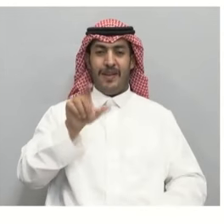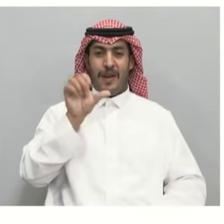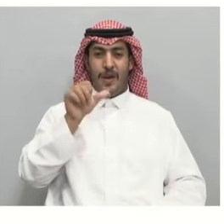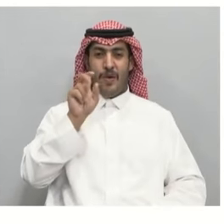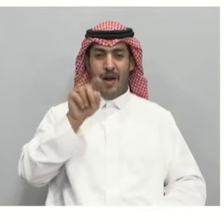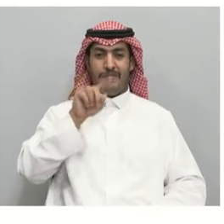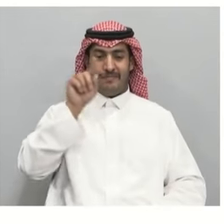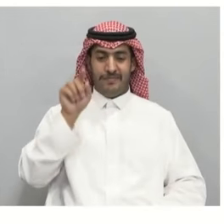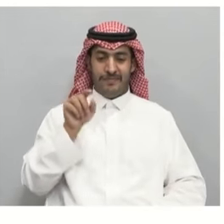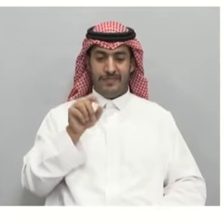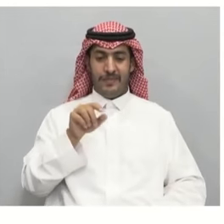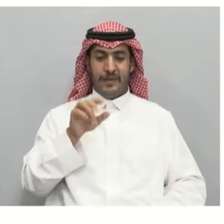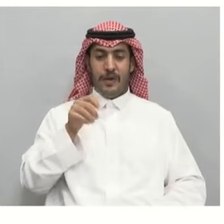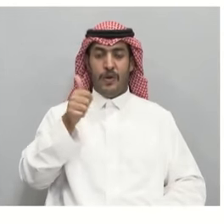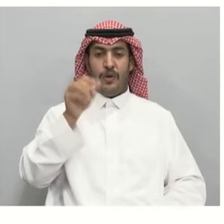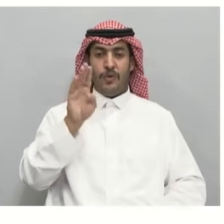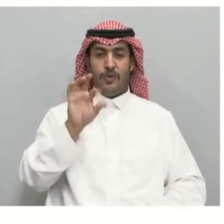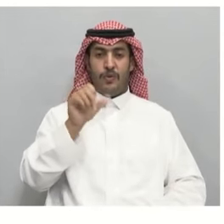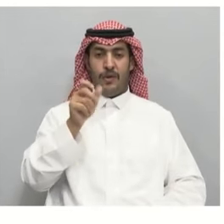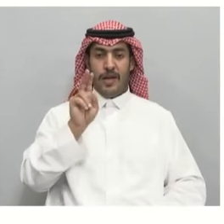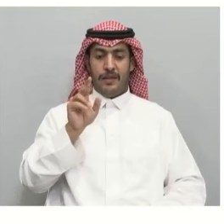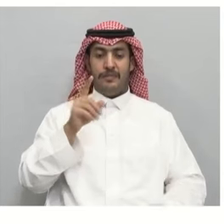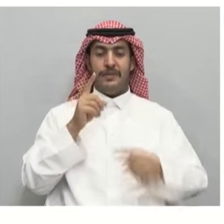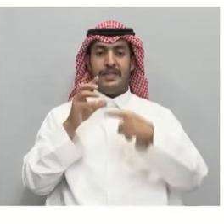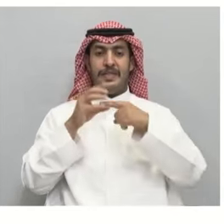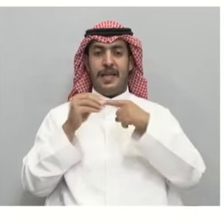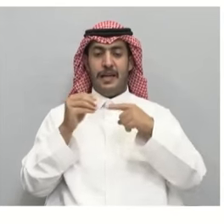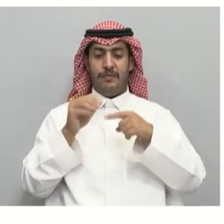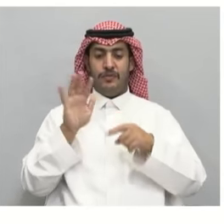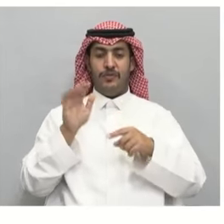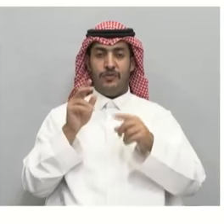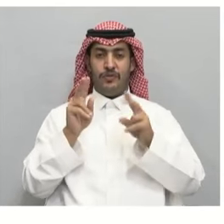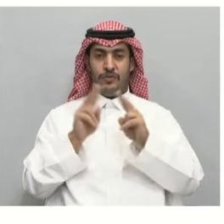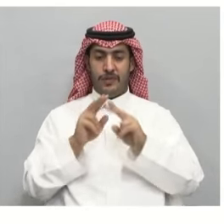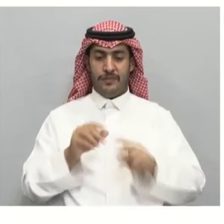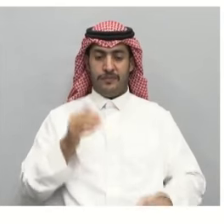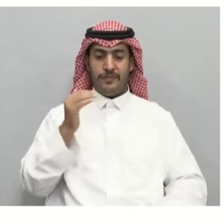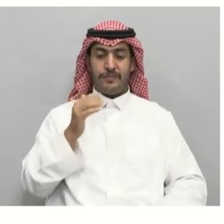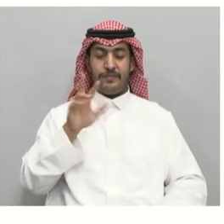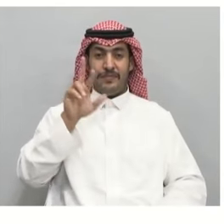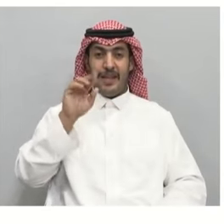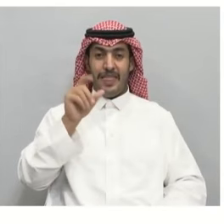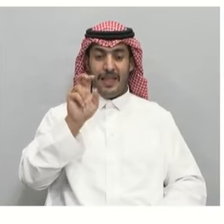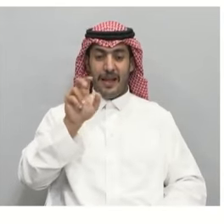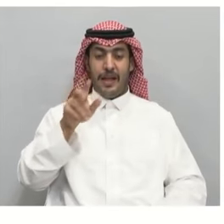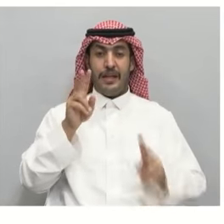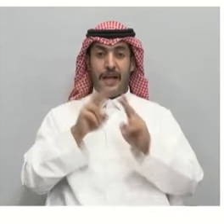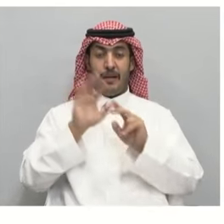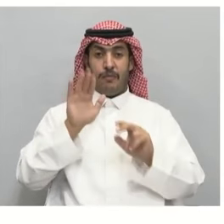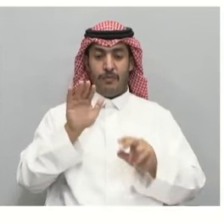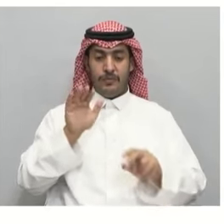هذه النواه الكترونات سالبه الشحنه ولان الذره متعادله